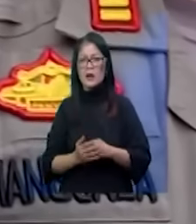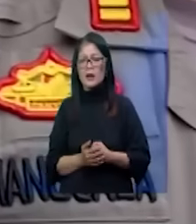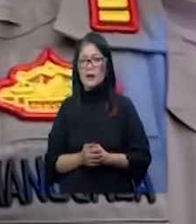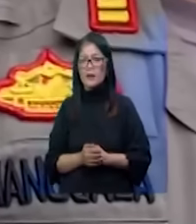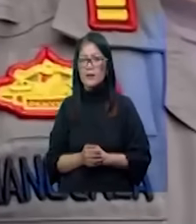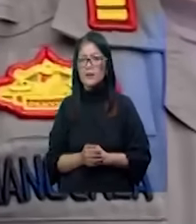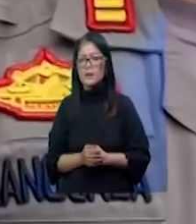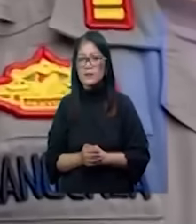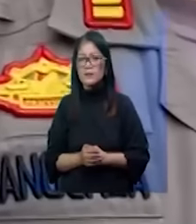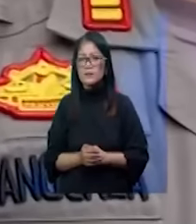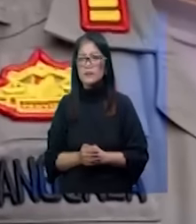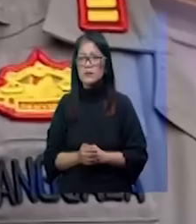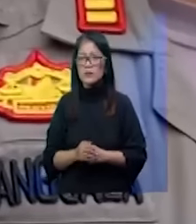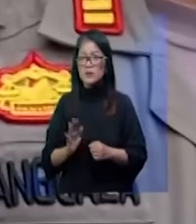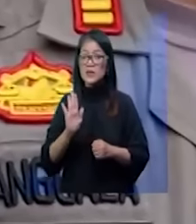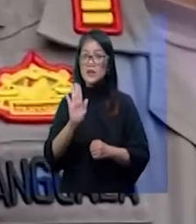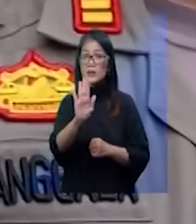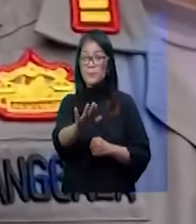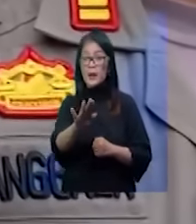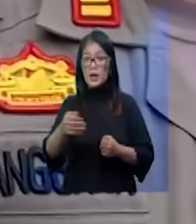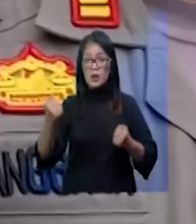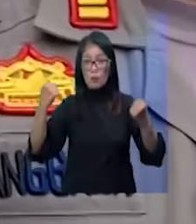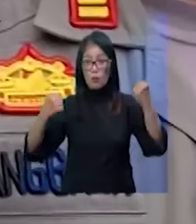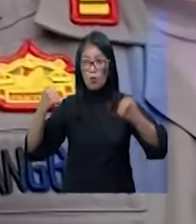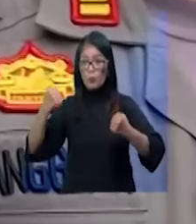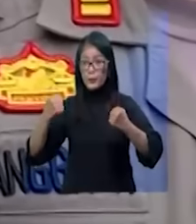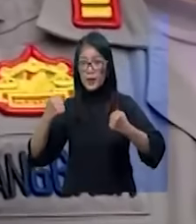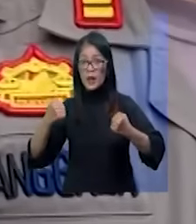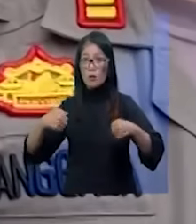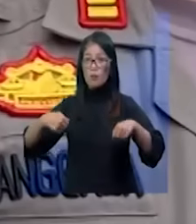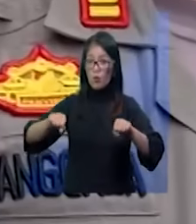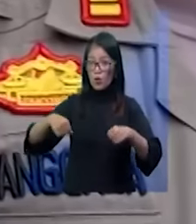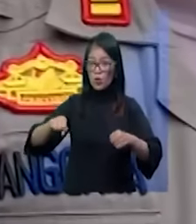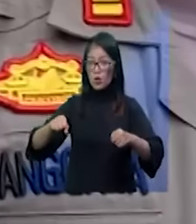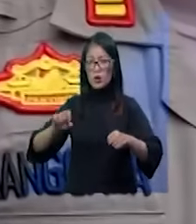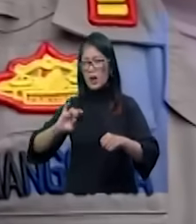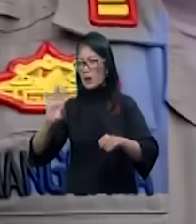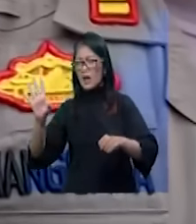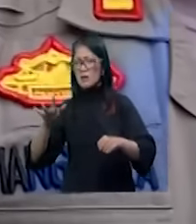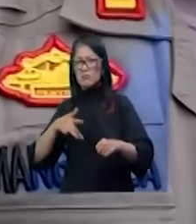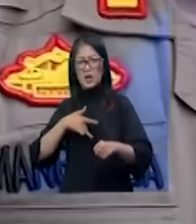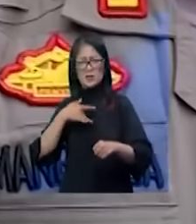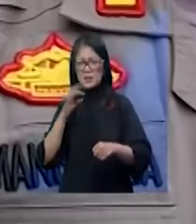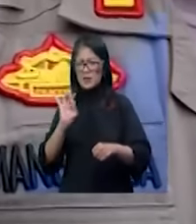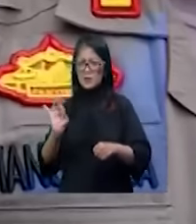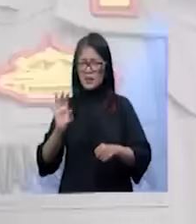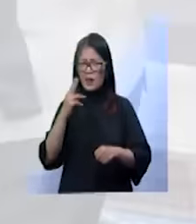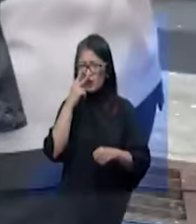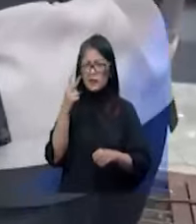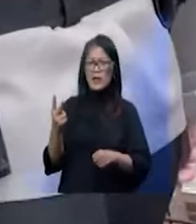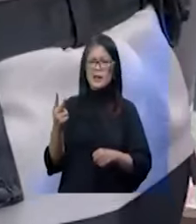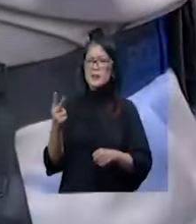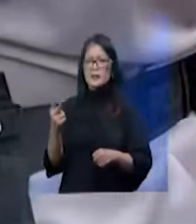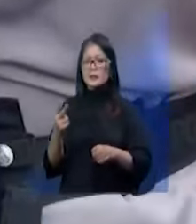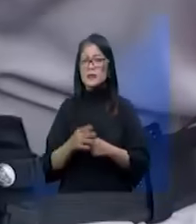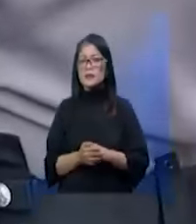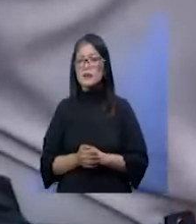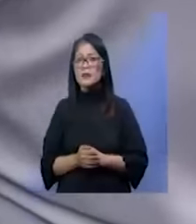kamu ada kendaraan? Enggak tahu kamu? Enggak ada. Enggak kerasa ada menabrak itu, enggak kerasa? Enggak kerasa.